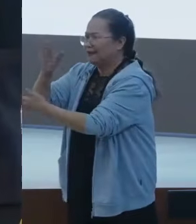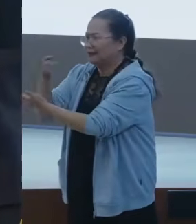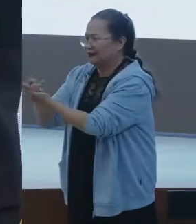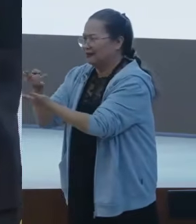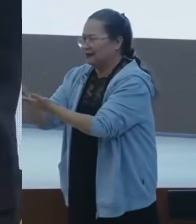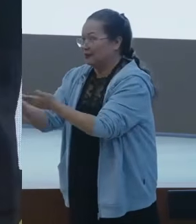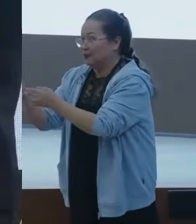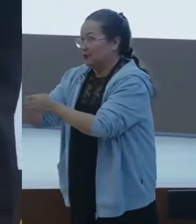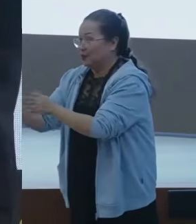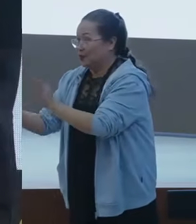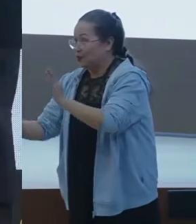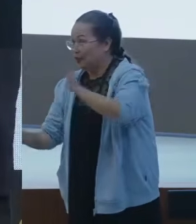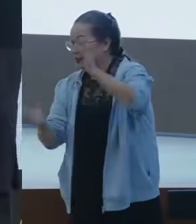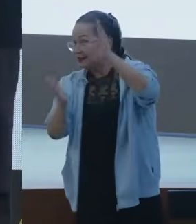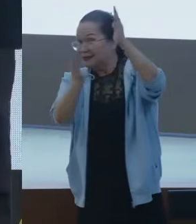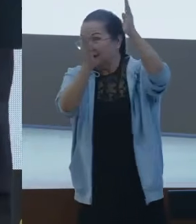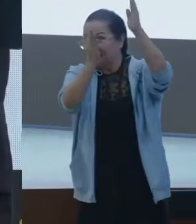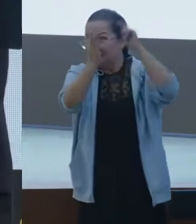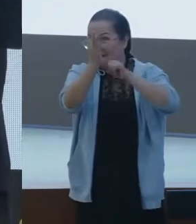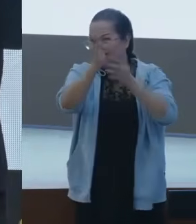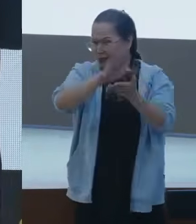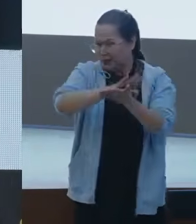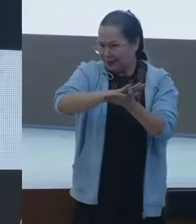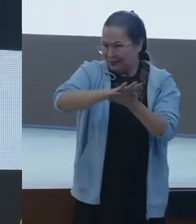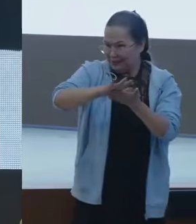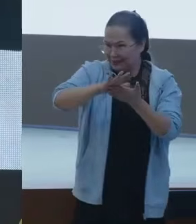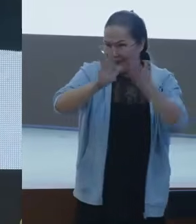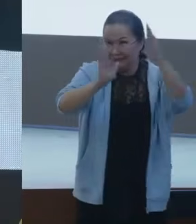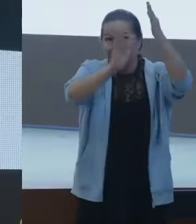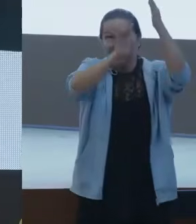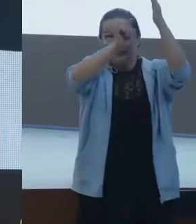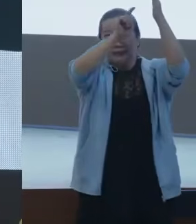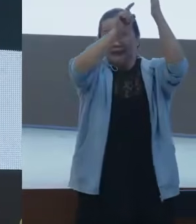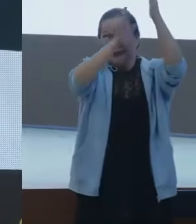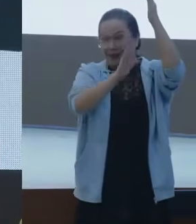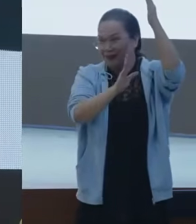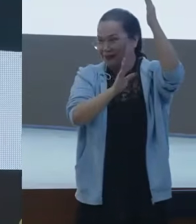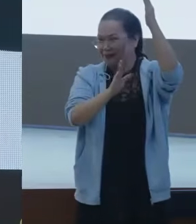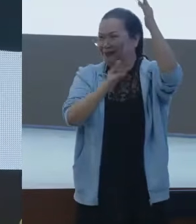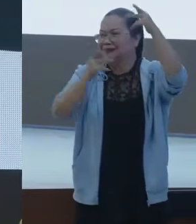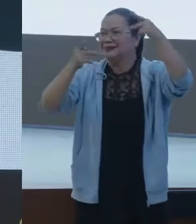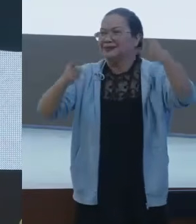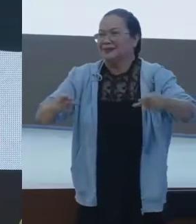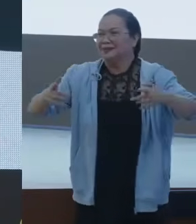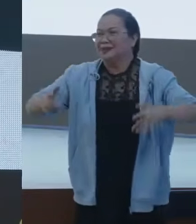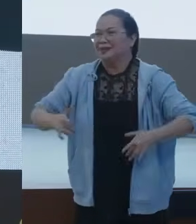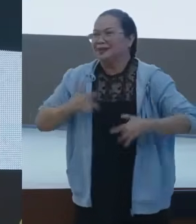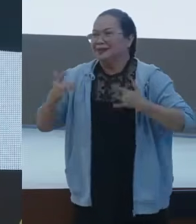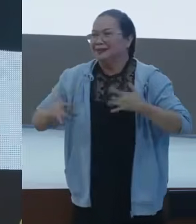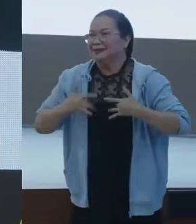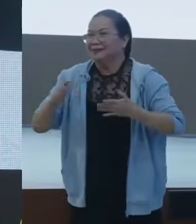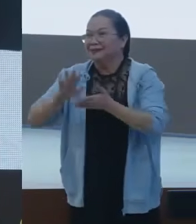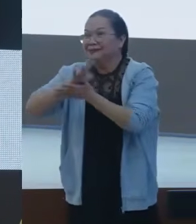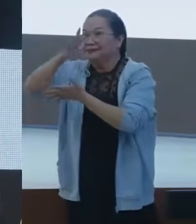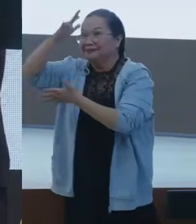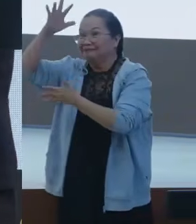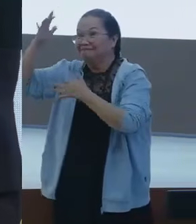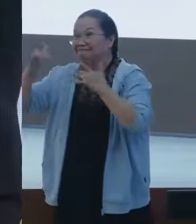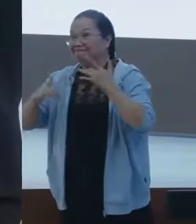and present you blameless before the presence of his great joy, presence of his glory with great